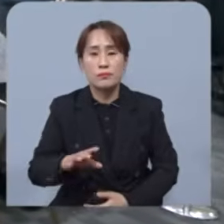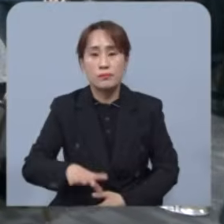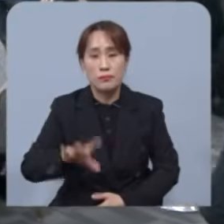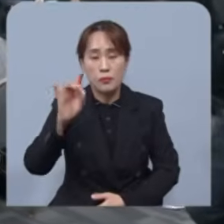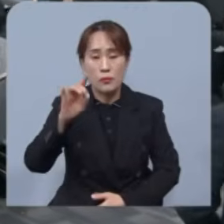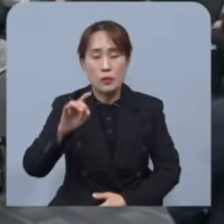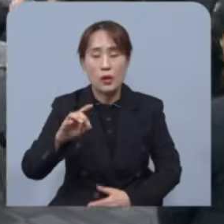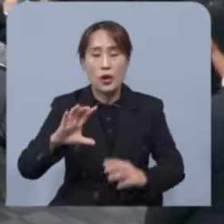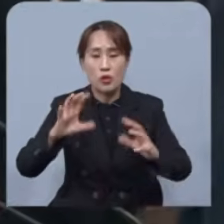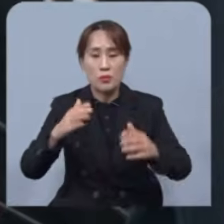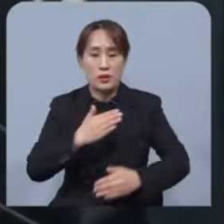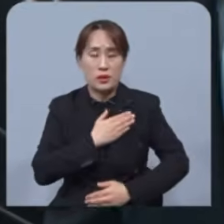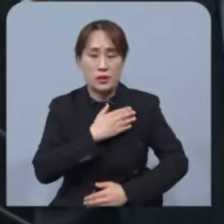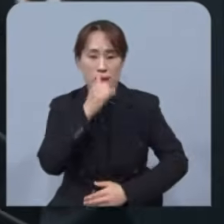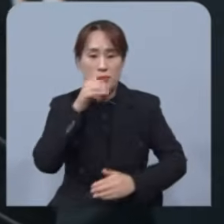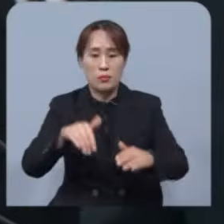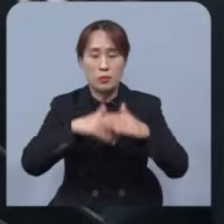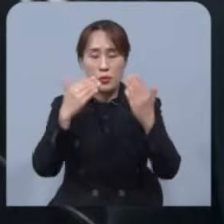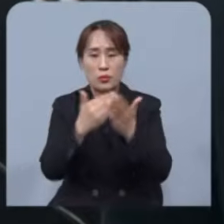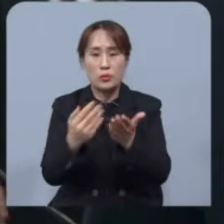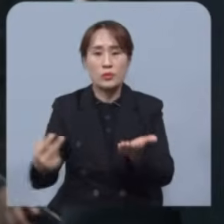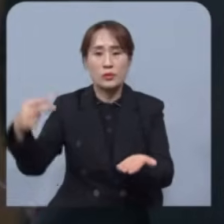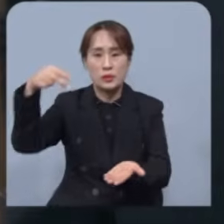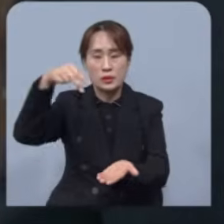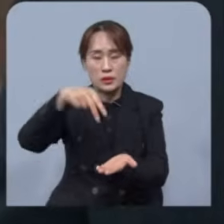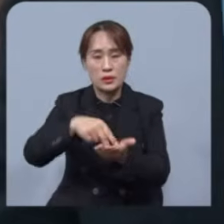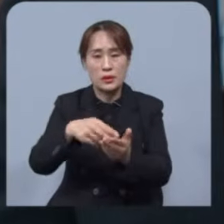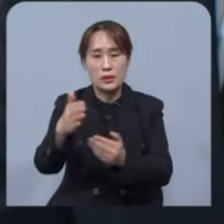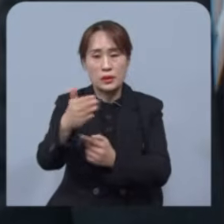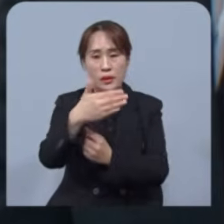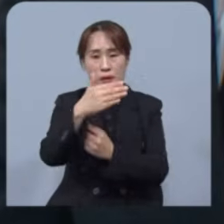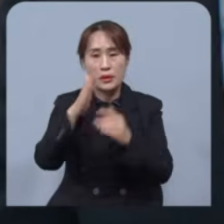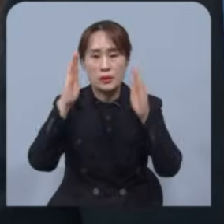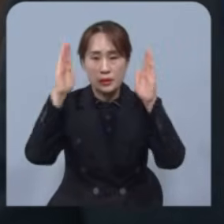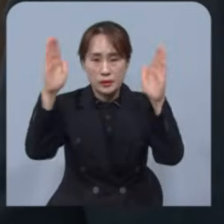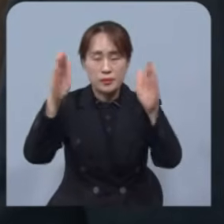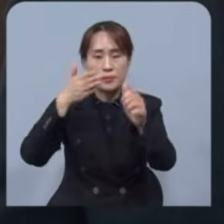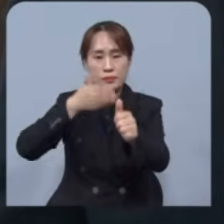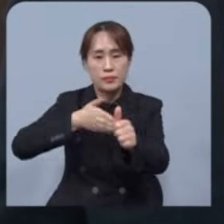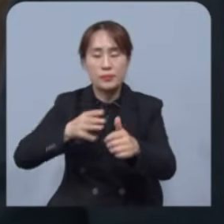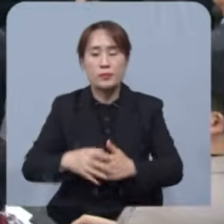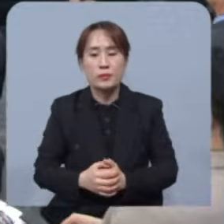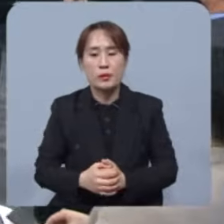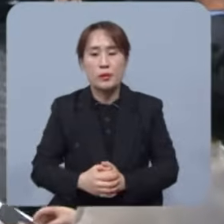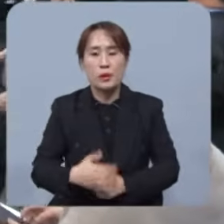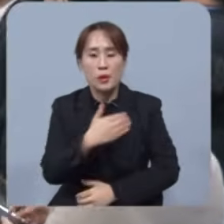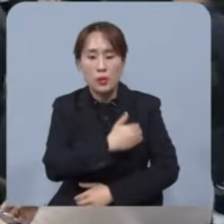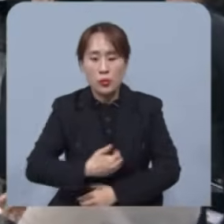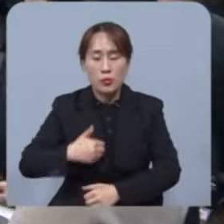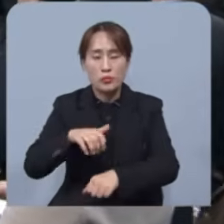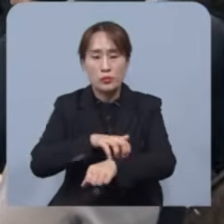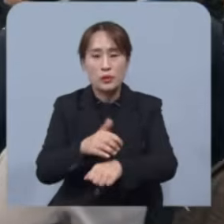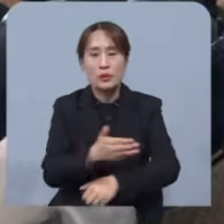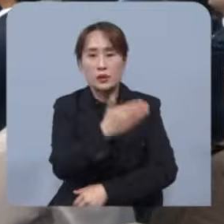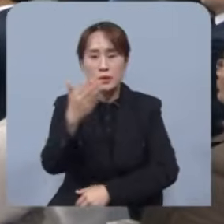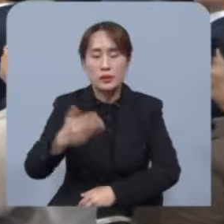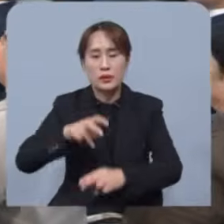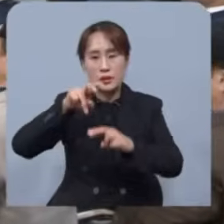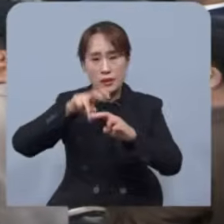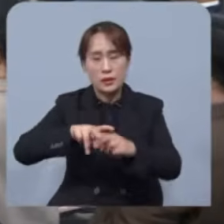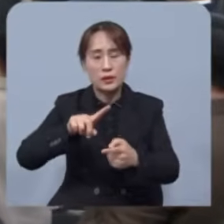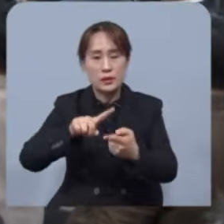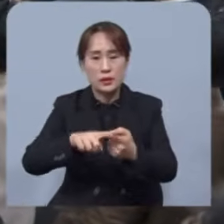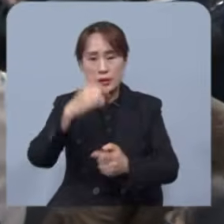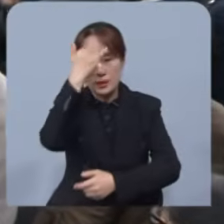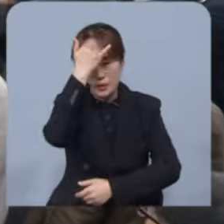먼저 국민의례가 있겠습니다. 모두 자리에서 일어나셔서 태극기를 향해 주시기 바랍니다. 몸이 불편하신 분들께서는 앉은 자리에서